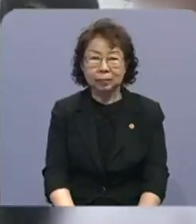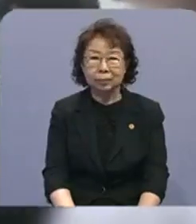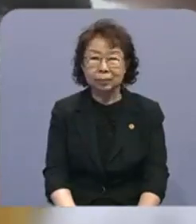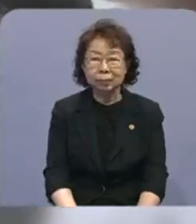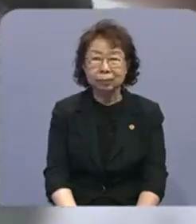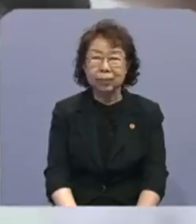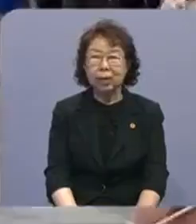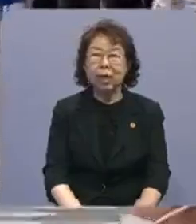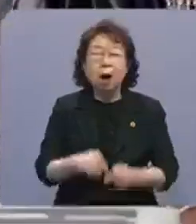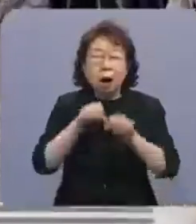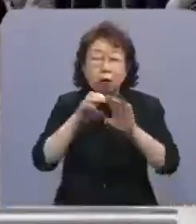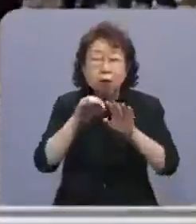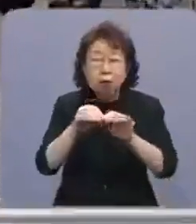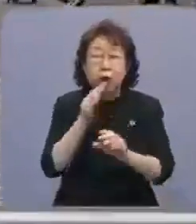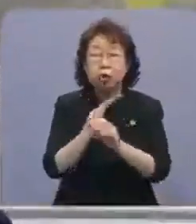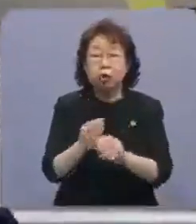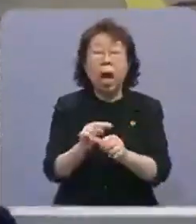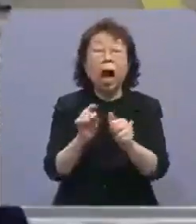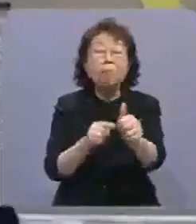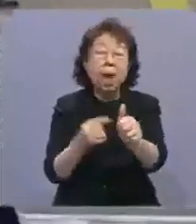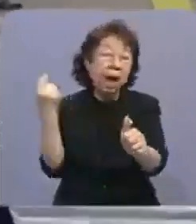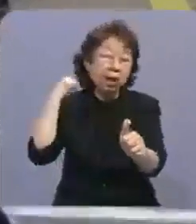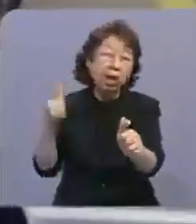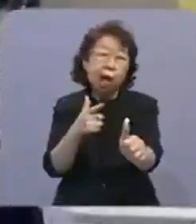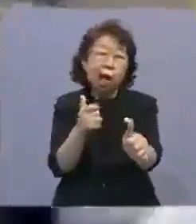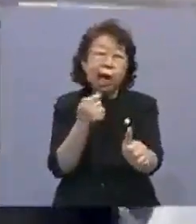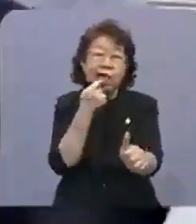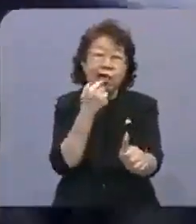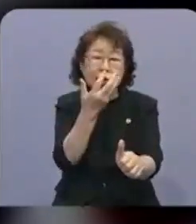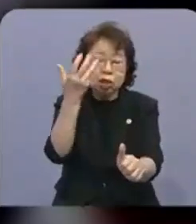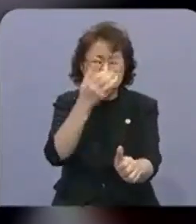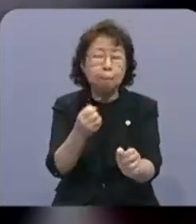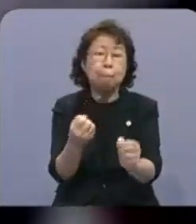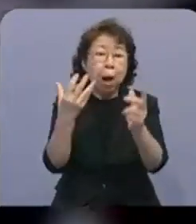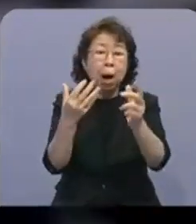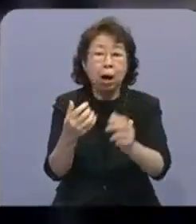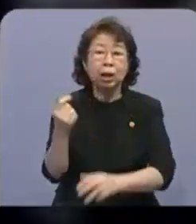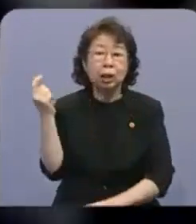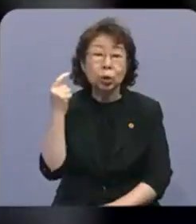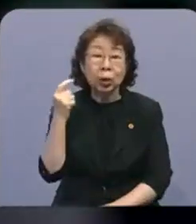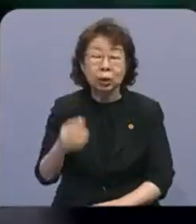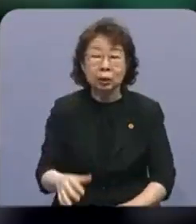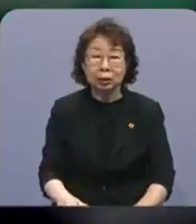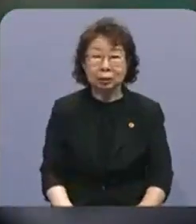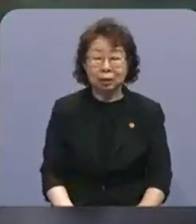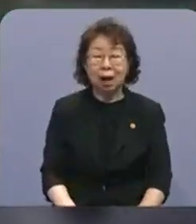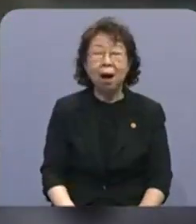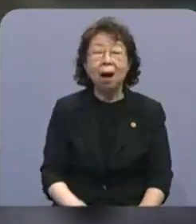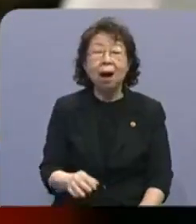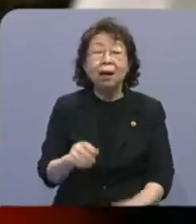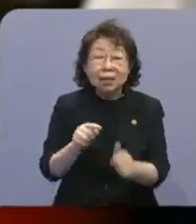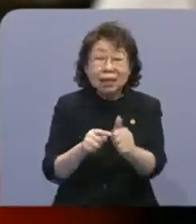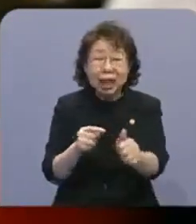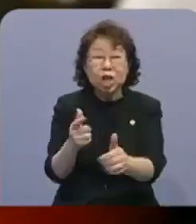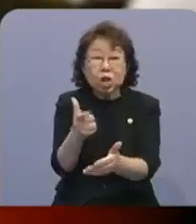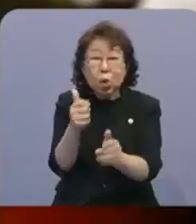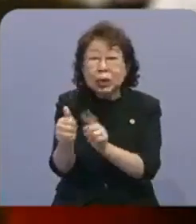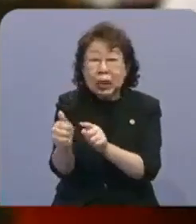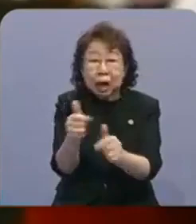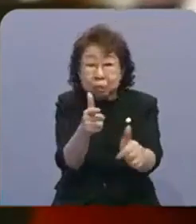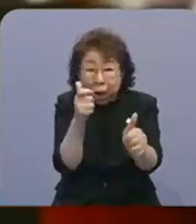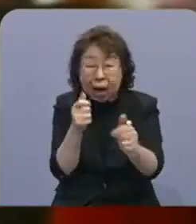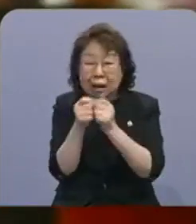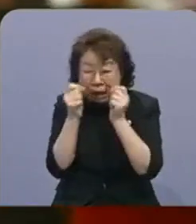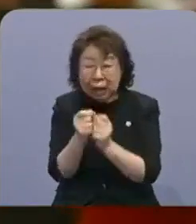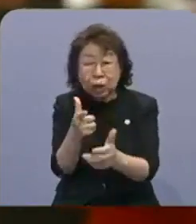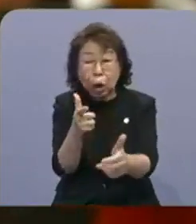유세 중인 아대 전 일본 총리 뒤에서 흰 연기와 함께 폭발음이 울려 퍼집니다 야마가 미대 c 아란 용의자가 손 사제